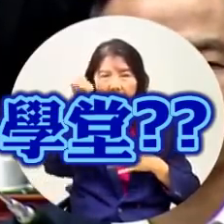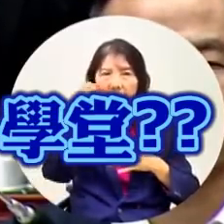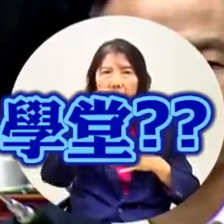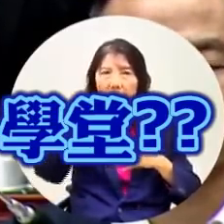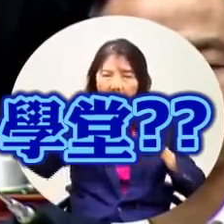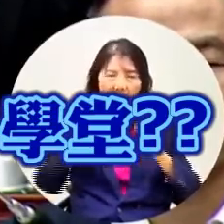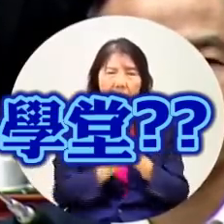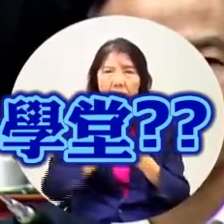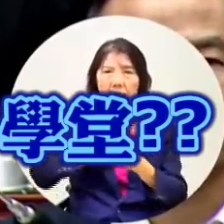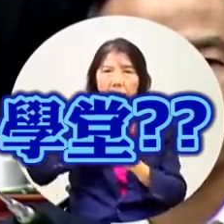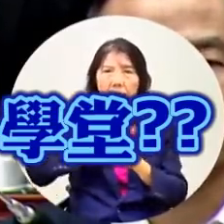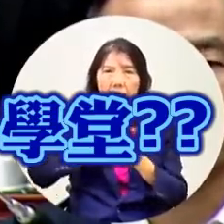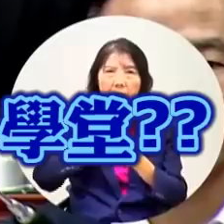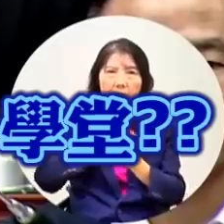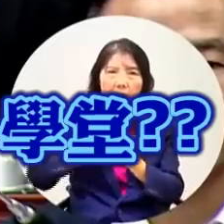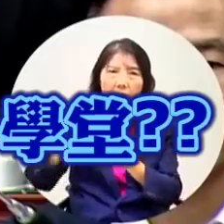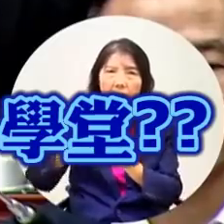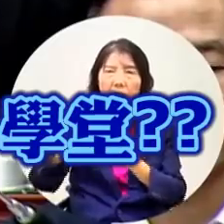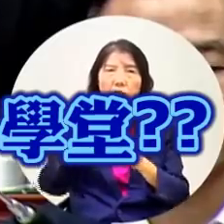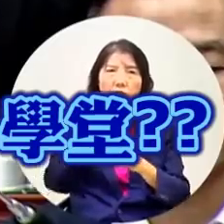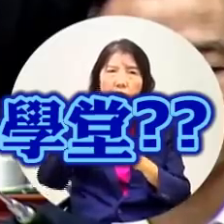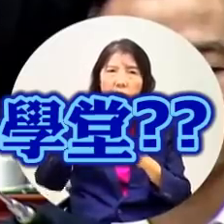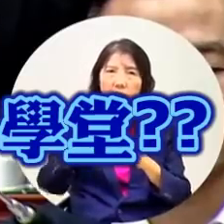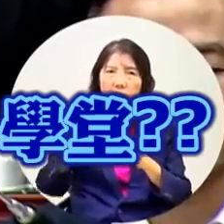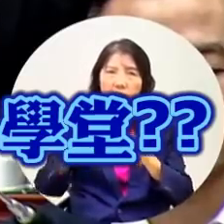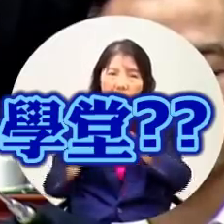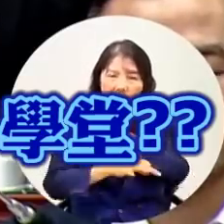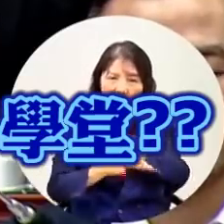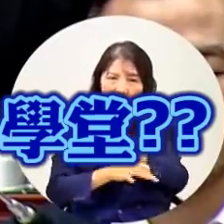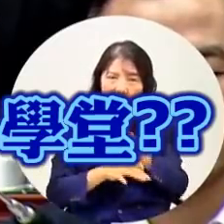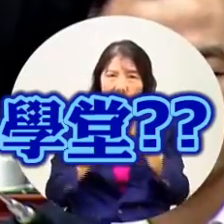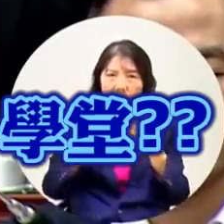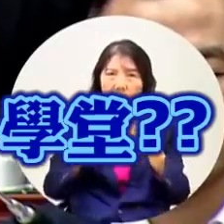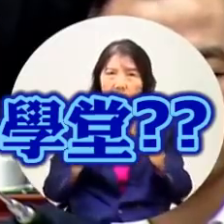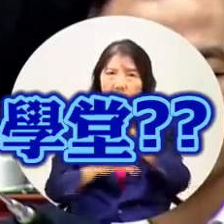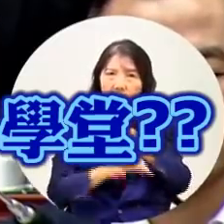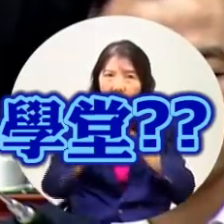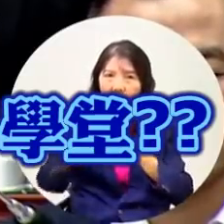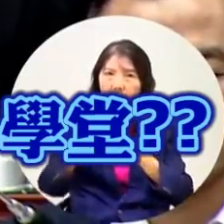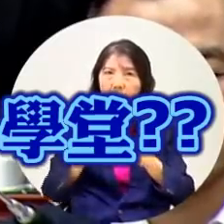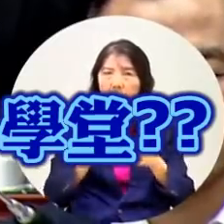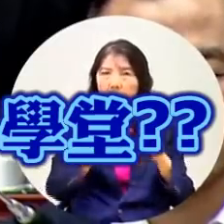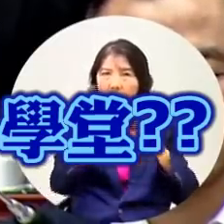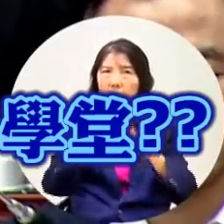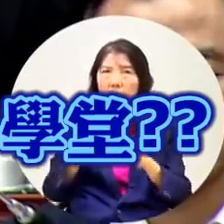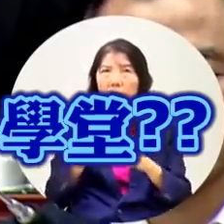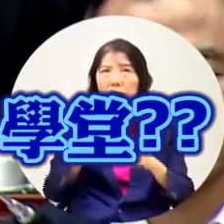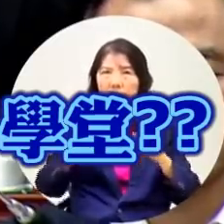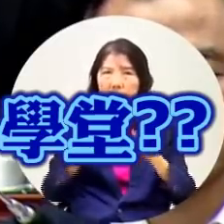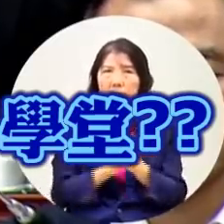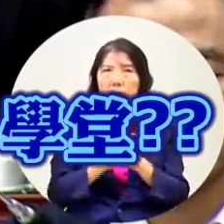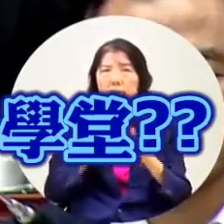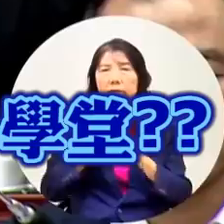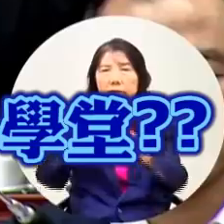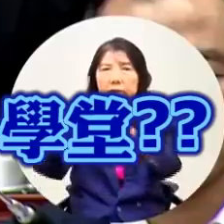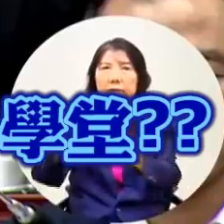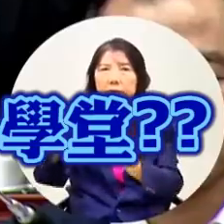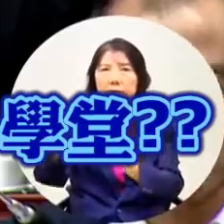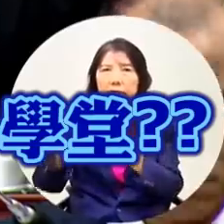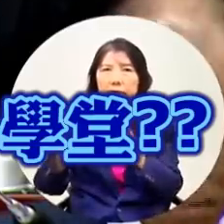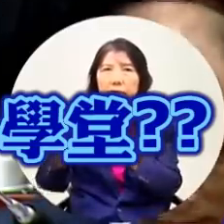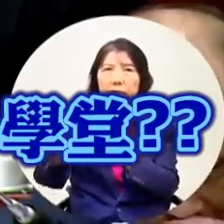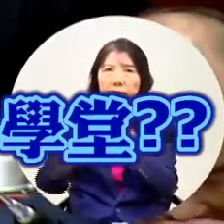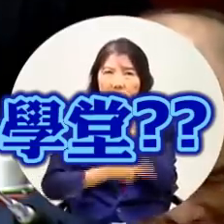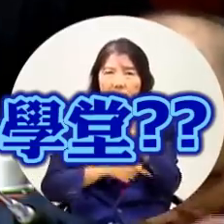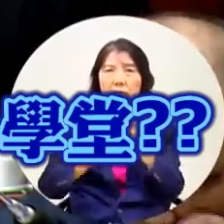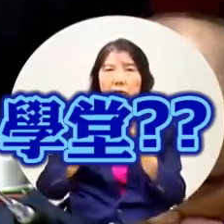除。第二，我用的人如果有贪污这种状况发生，对不起，我立刻移送法办。议会议员要